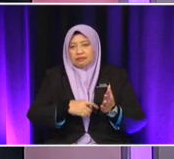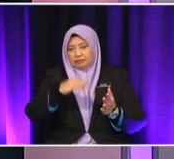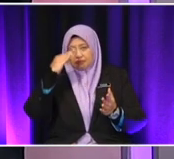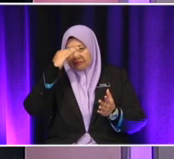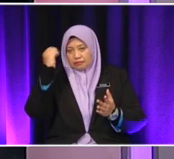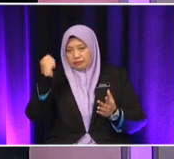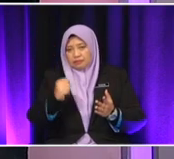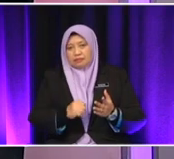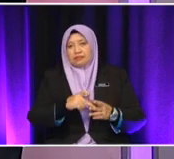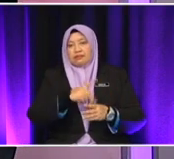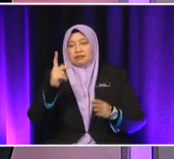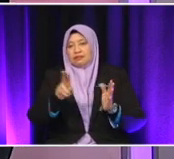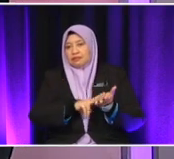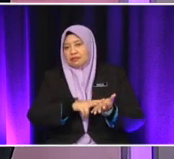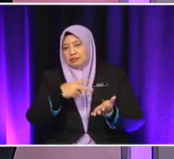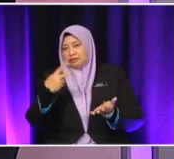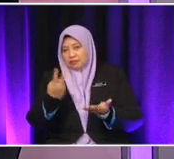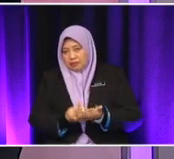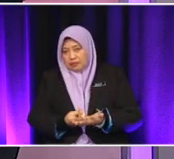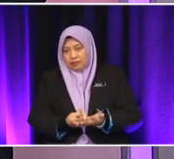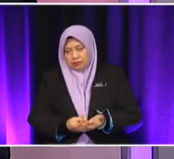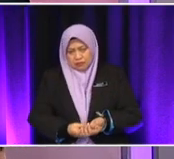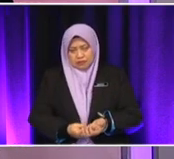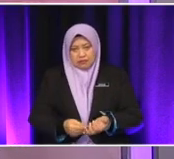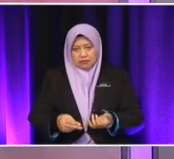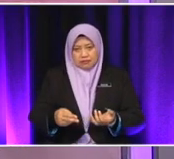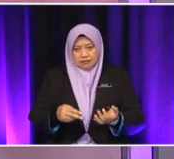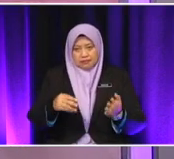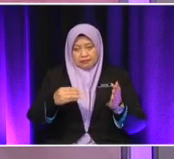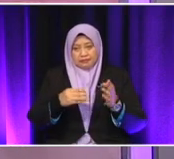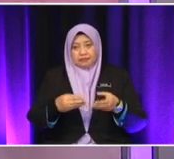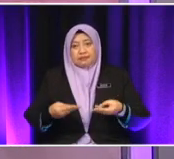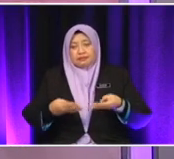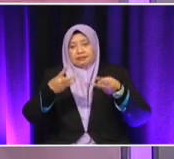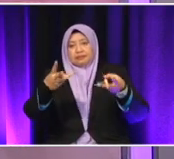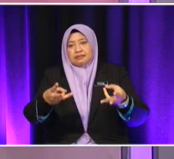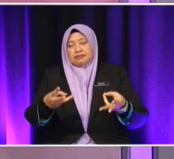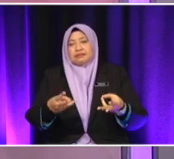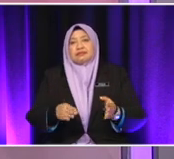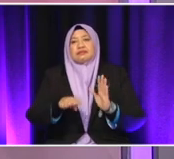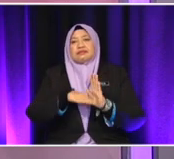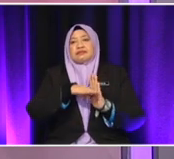bukan titik yang ditawar akan meningkat apabila quantity penawaran meningkat